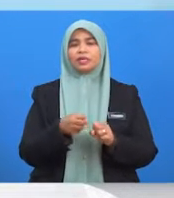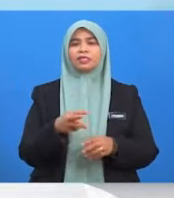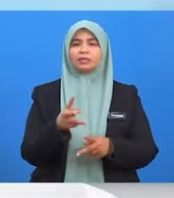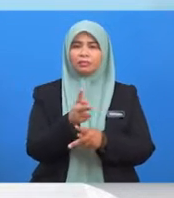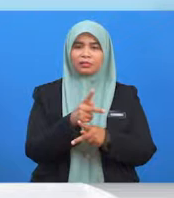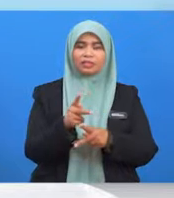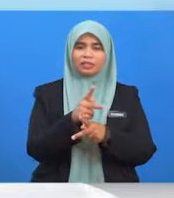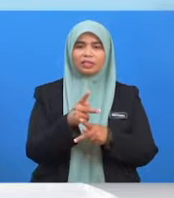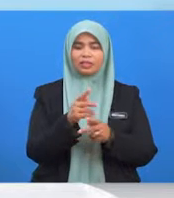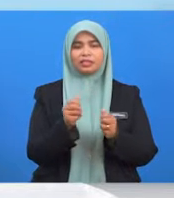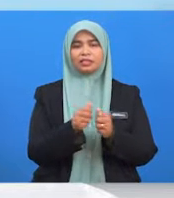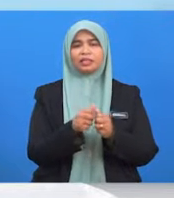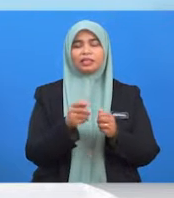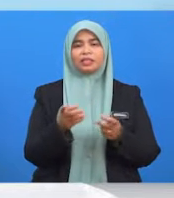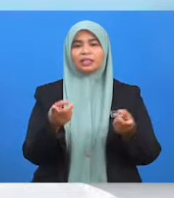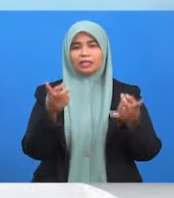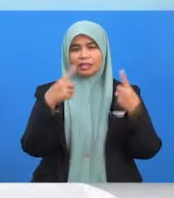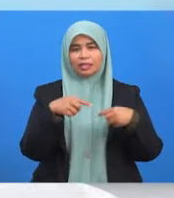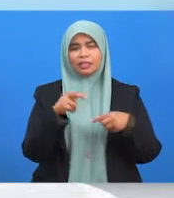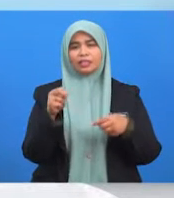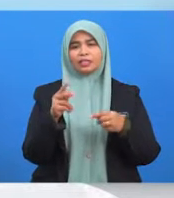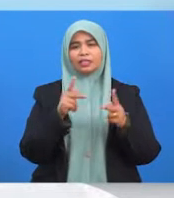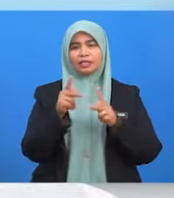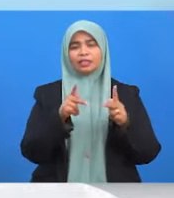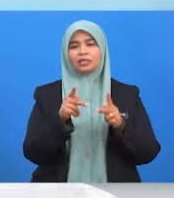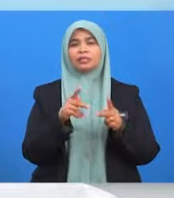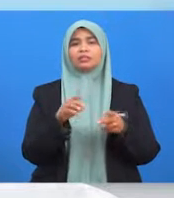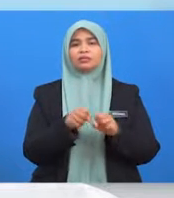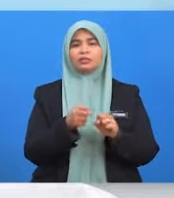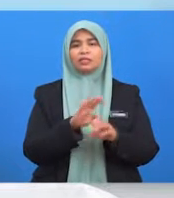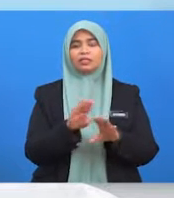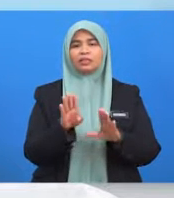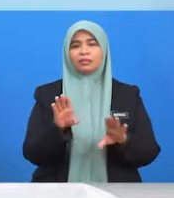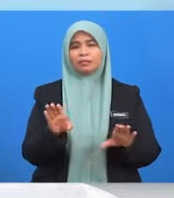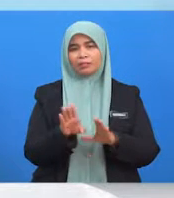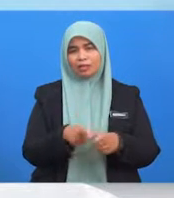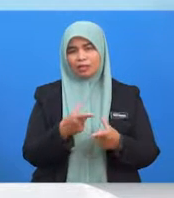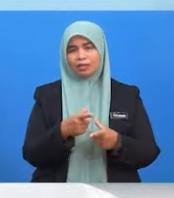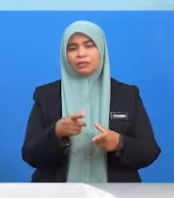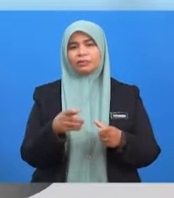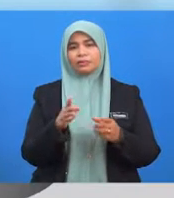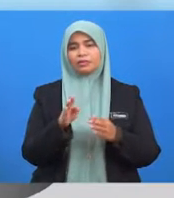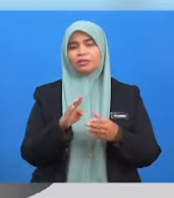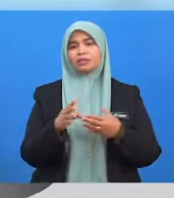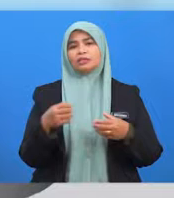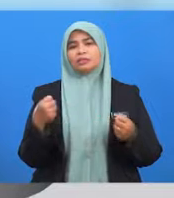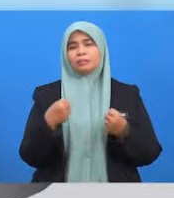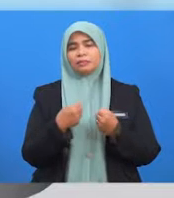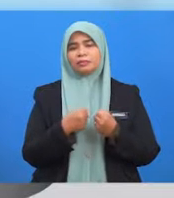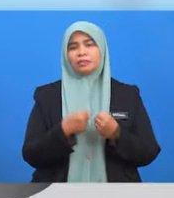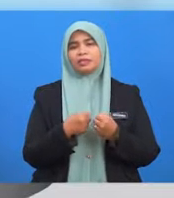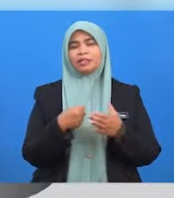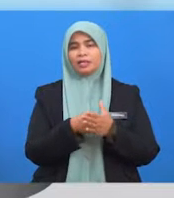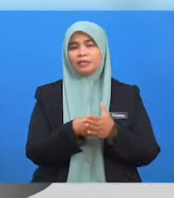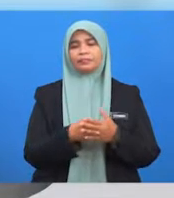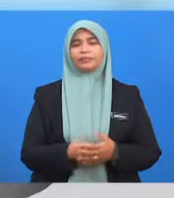dengan kedatangan kereta supaya tidak berlaku sebarang kemalangan. Suara